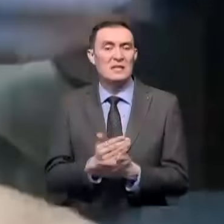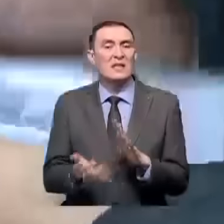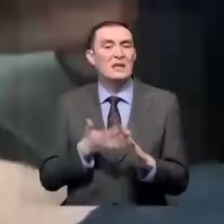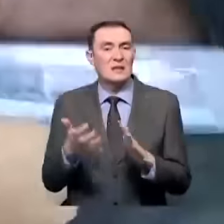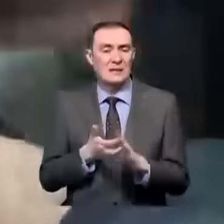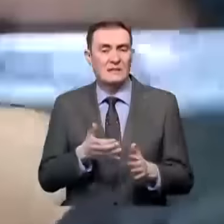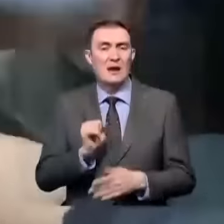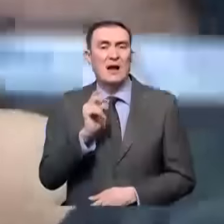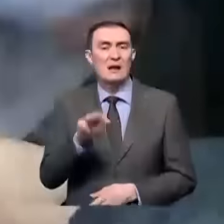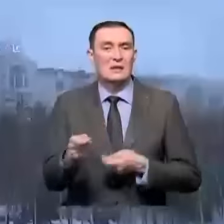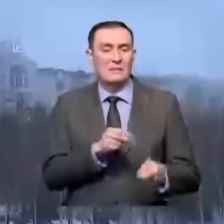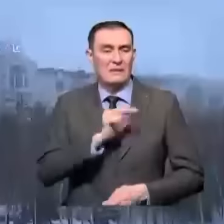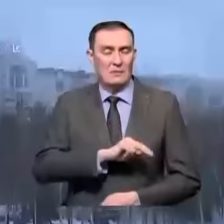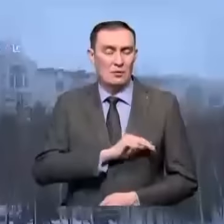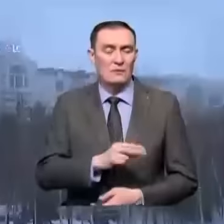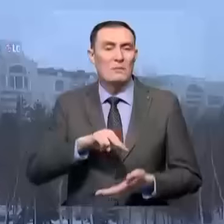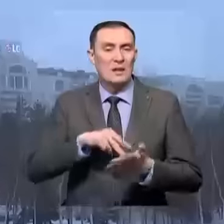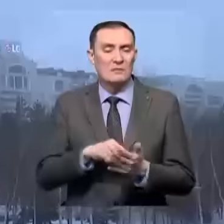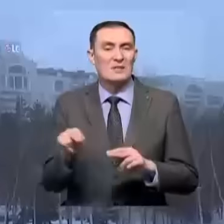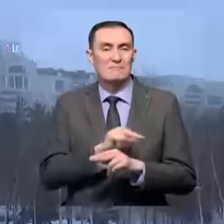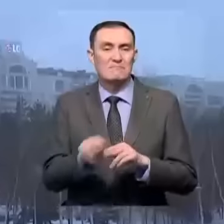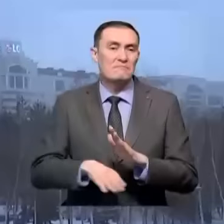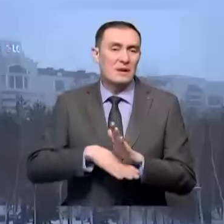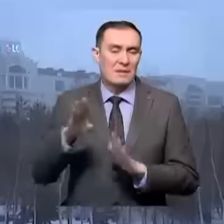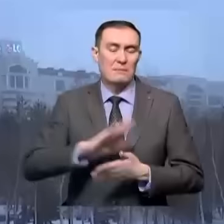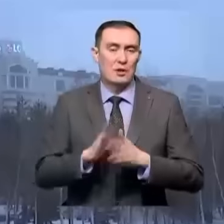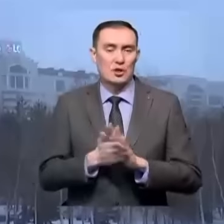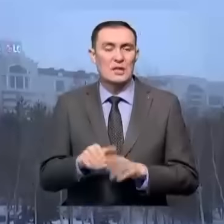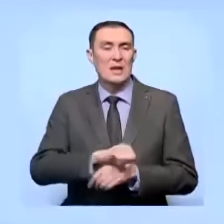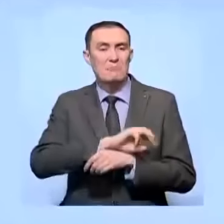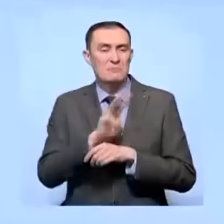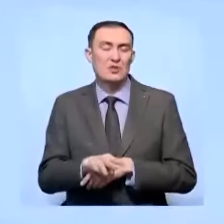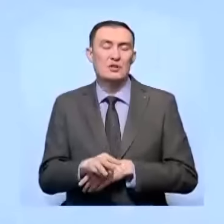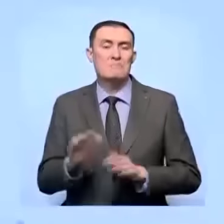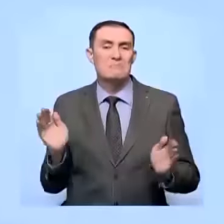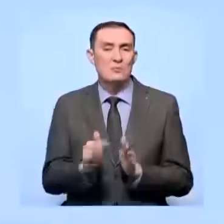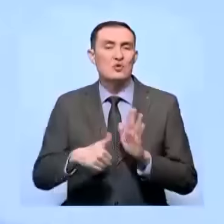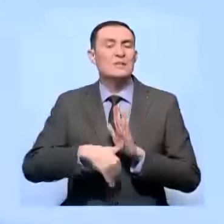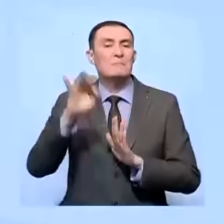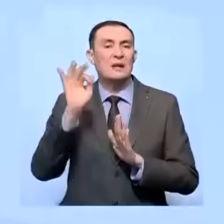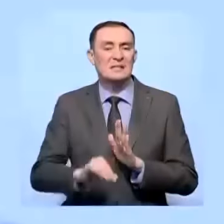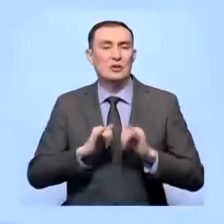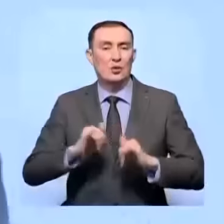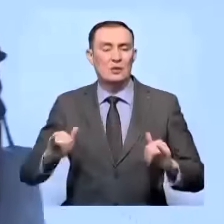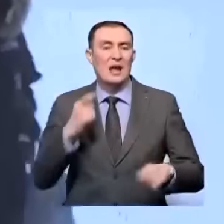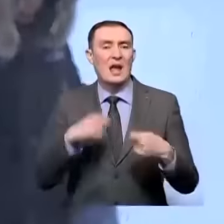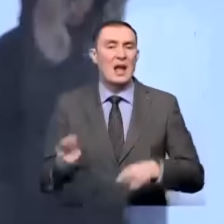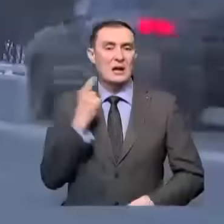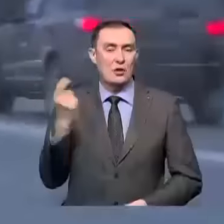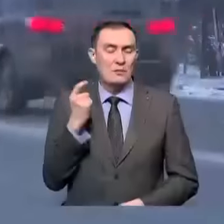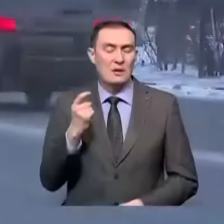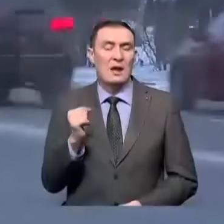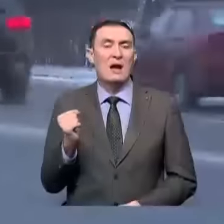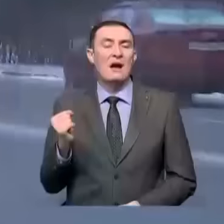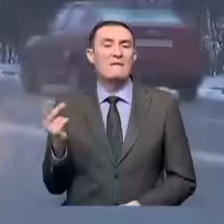упущением акиматов на местах. Стоит задача исправить положение и обеспечить как минимум 6% рост экономики. Второе